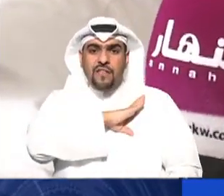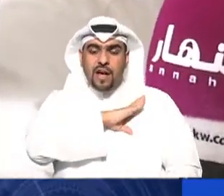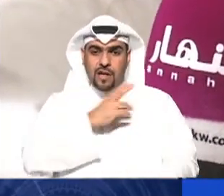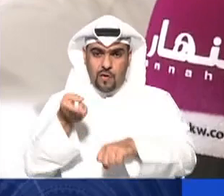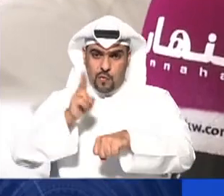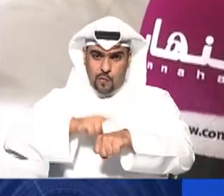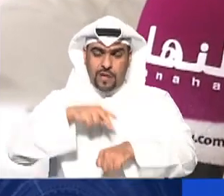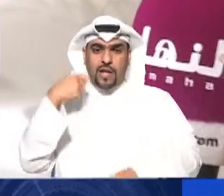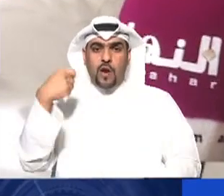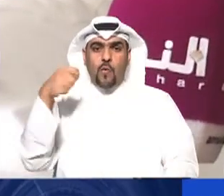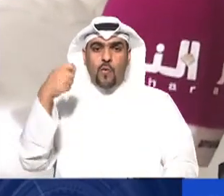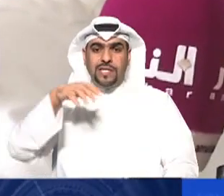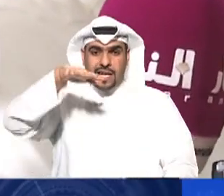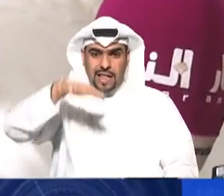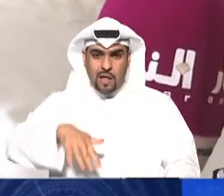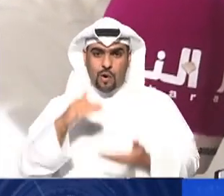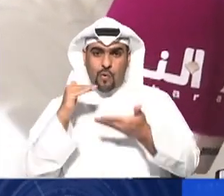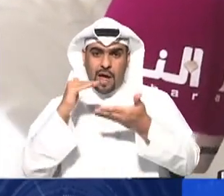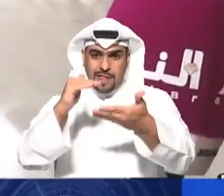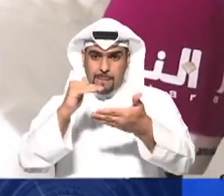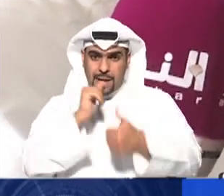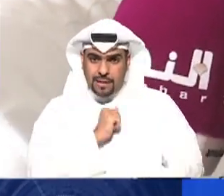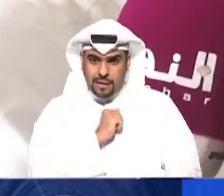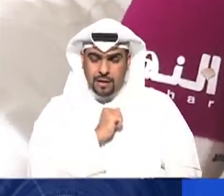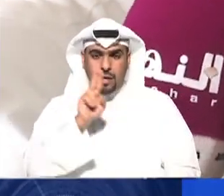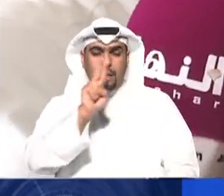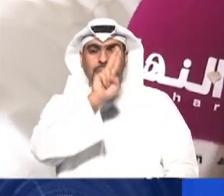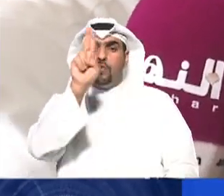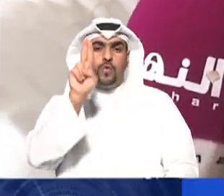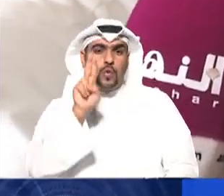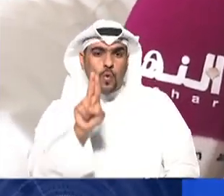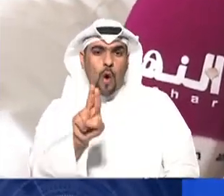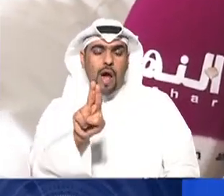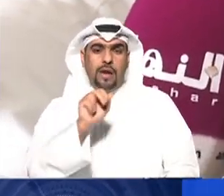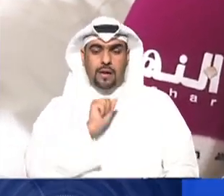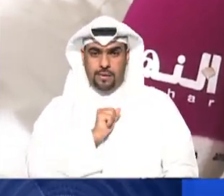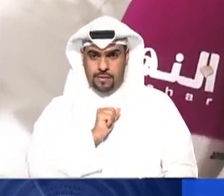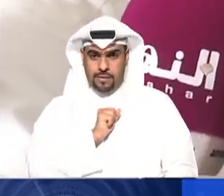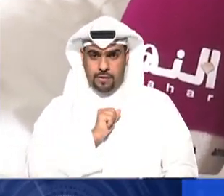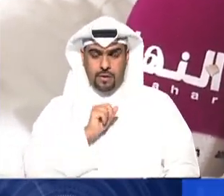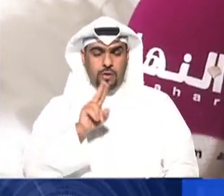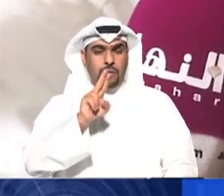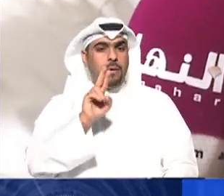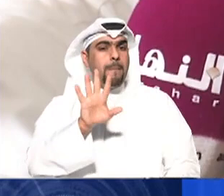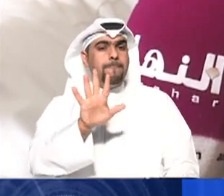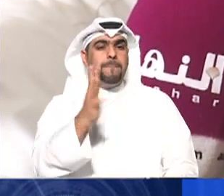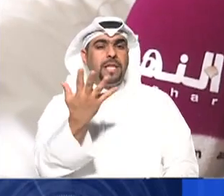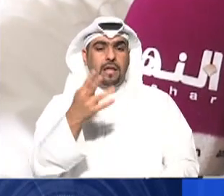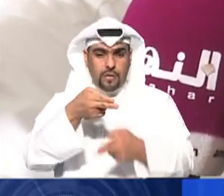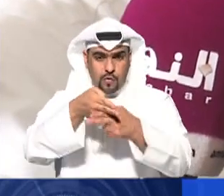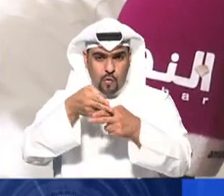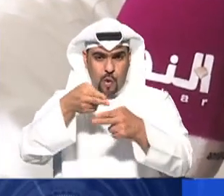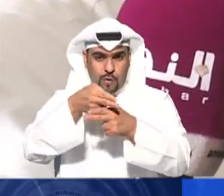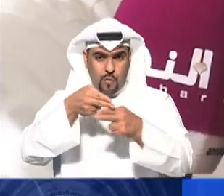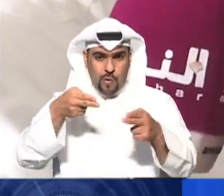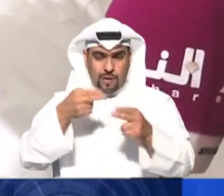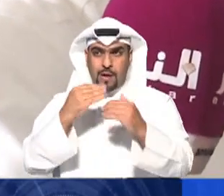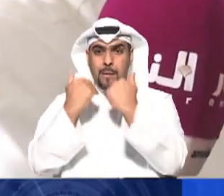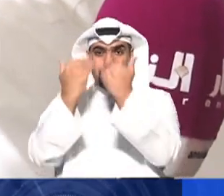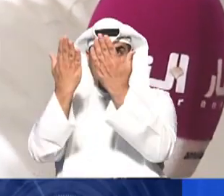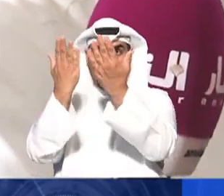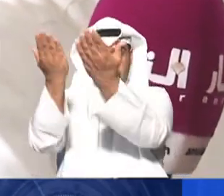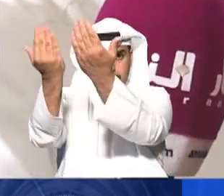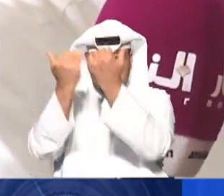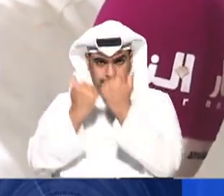الدولة لشؤون مجلس الأمة، هو فيما يتعلق بمتى يتم إجلاء الكويتيين في الخارج وإعادتهم إلى